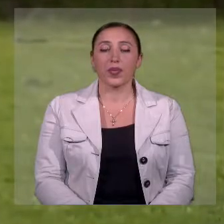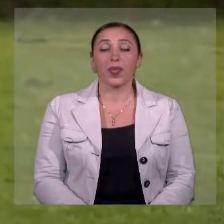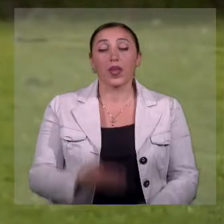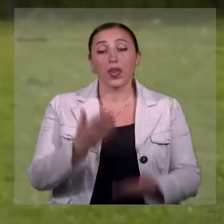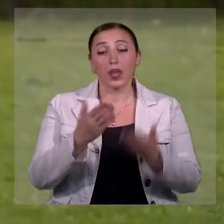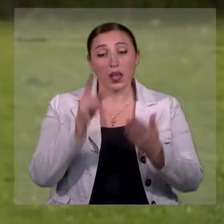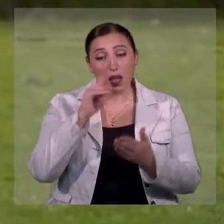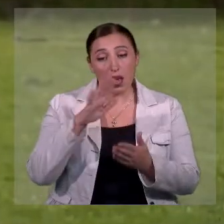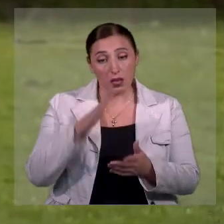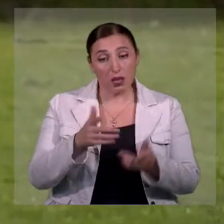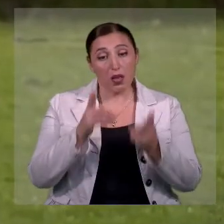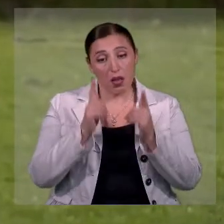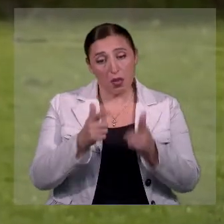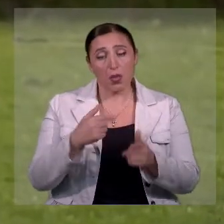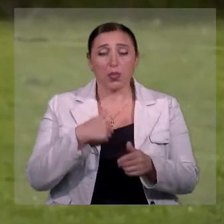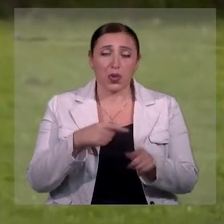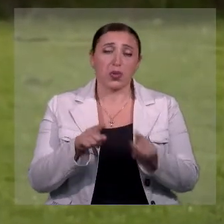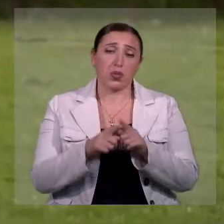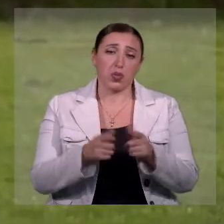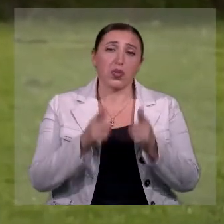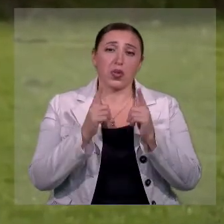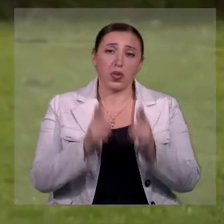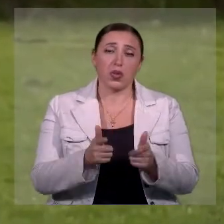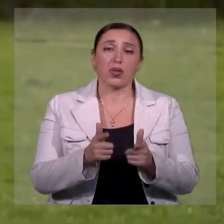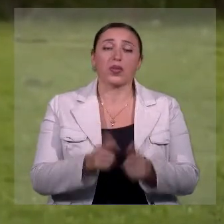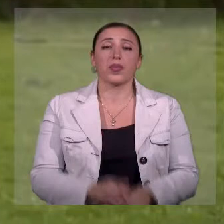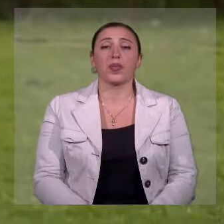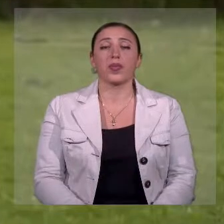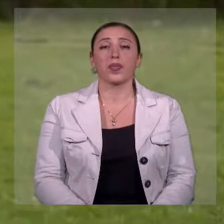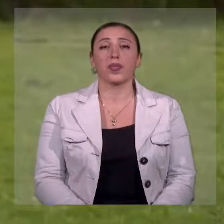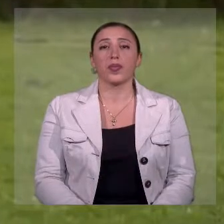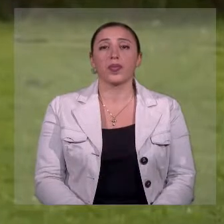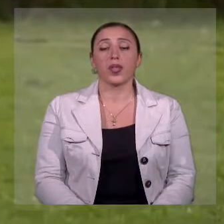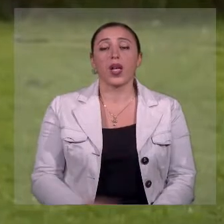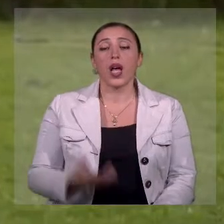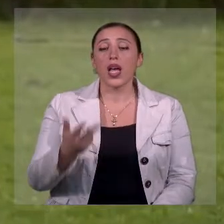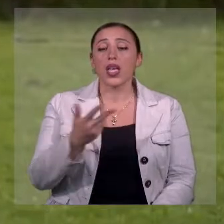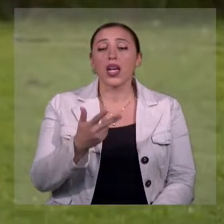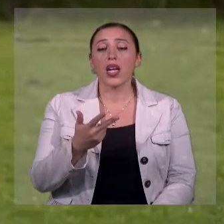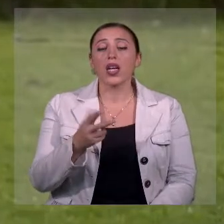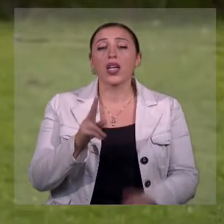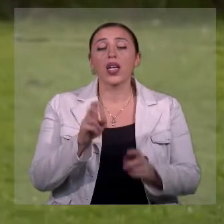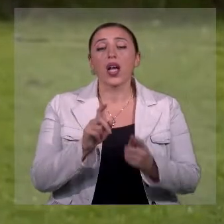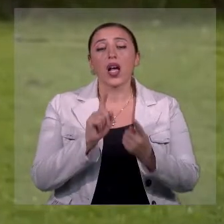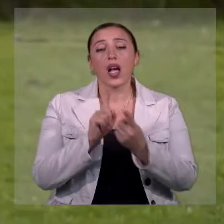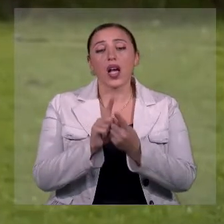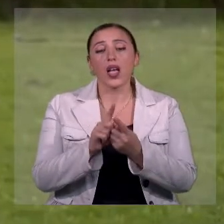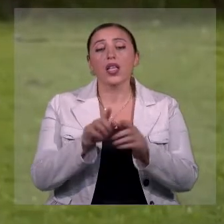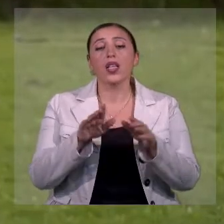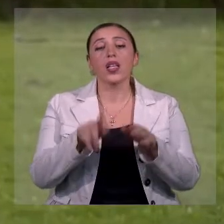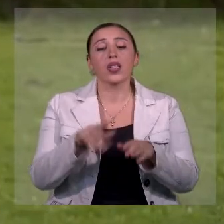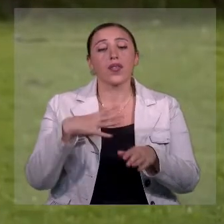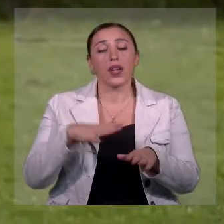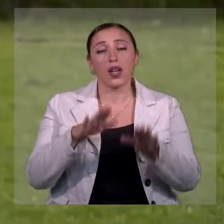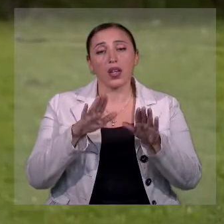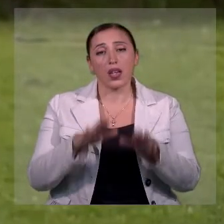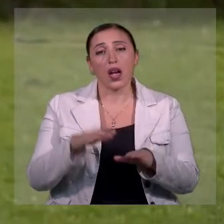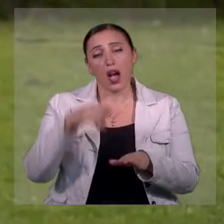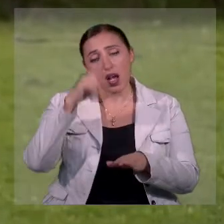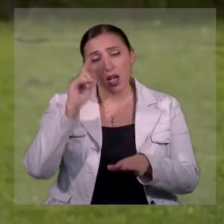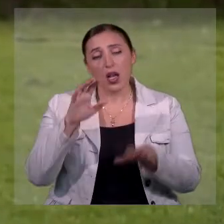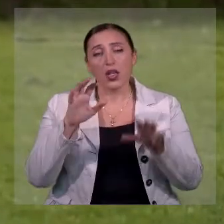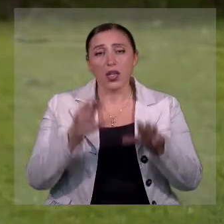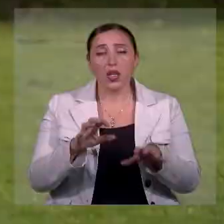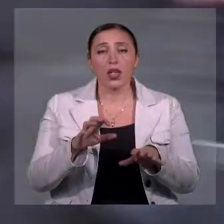հայկական կողմը պատրաստ է դրան, մենք եւս պատրաստ ենք, հայտարարել է Ալիևը։ Երակողմ այս հարթակի ստեղծման գաղափարի մասին Ադրբեջանի